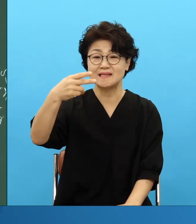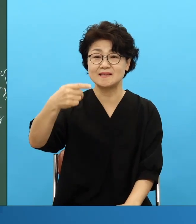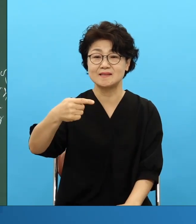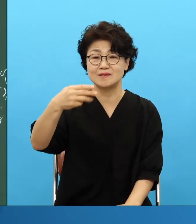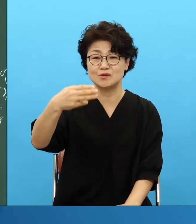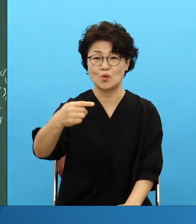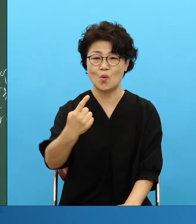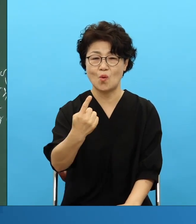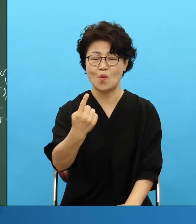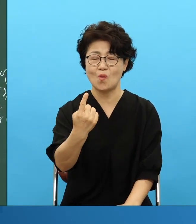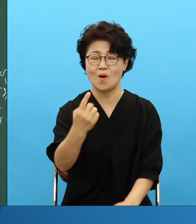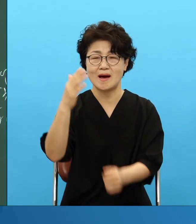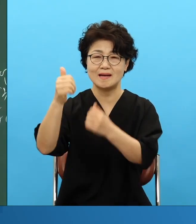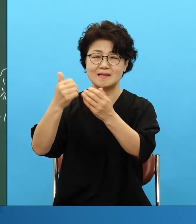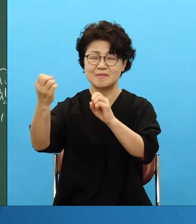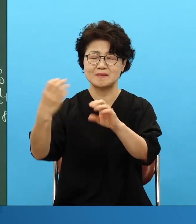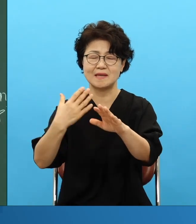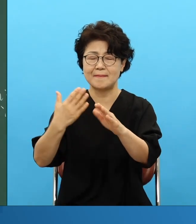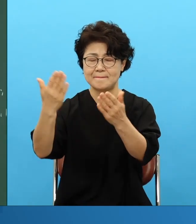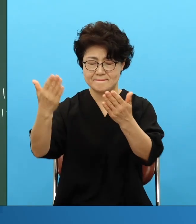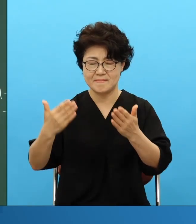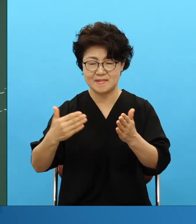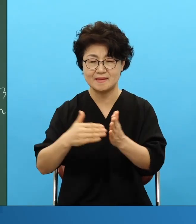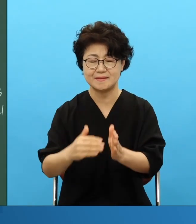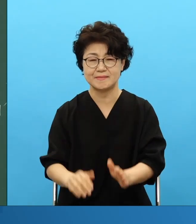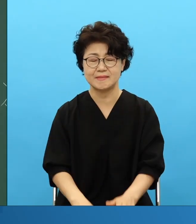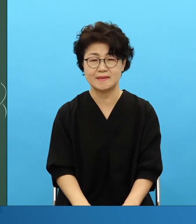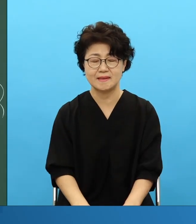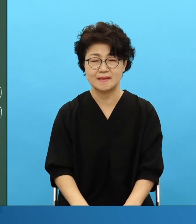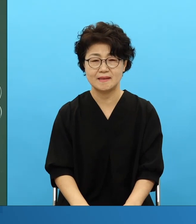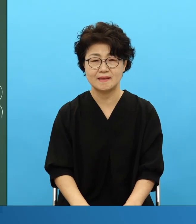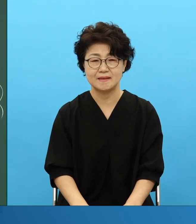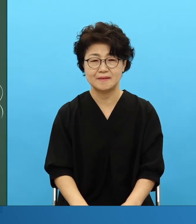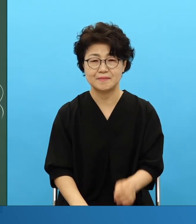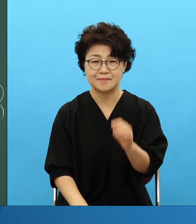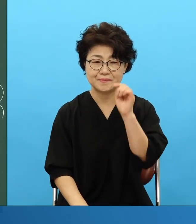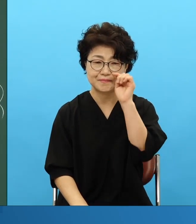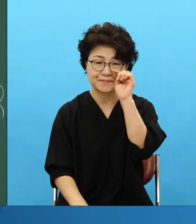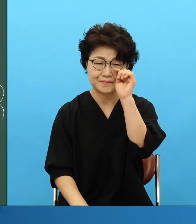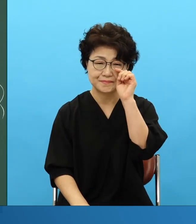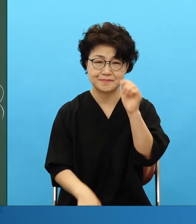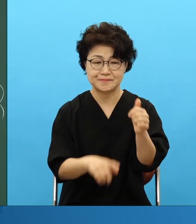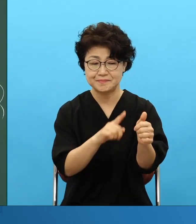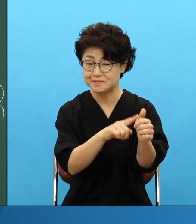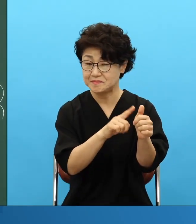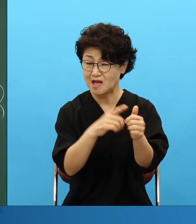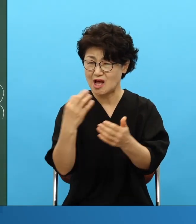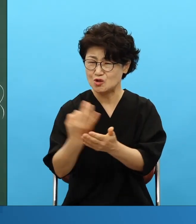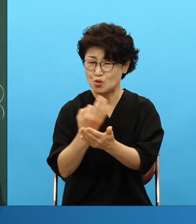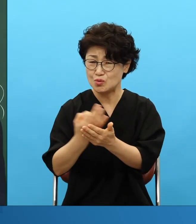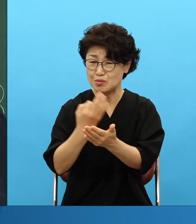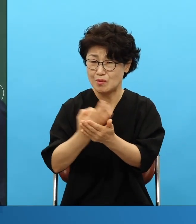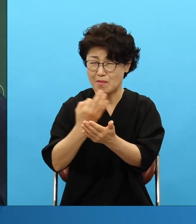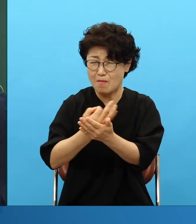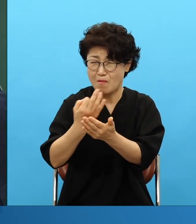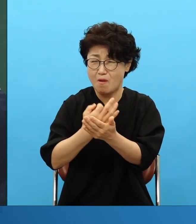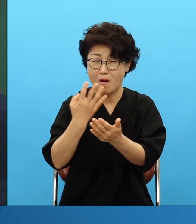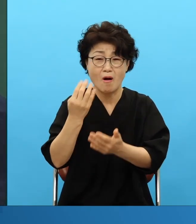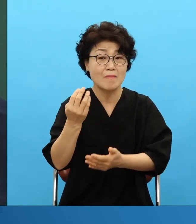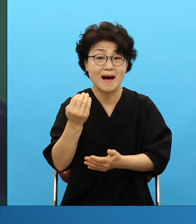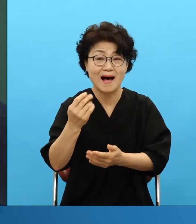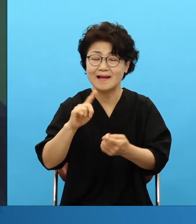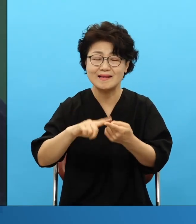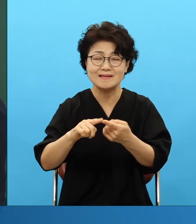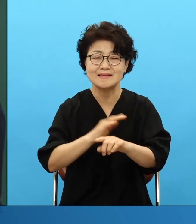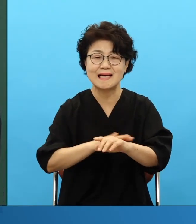this answer, Exodus chapter 18. 예, 얼마만큼 그 사람이 돈을 번다 그는 모릅니다. 그러나 라합이